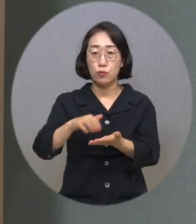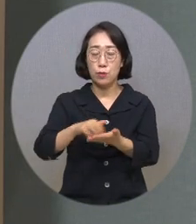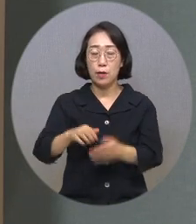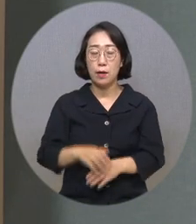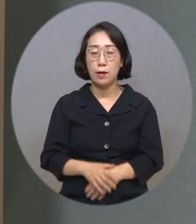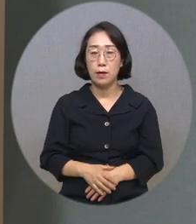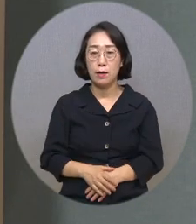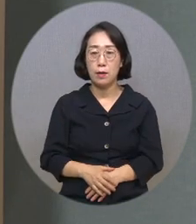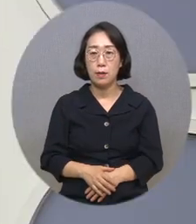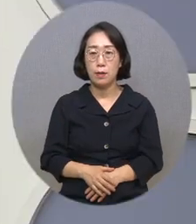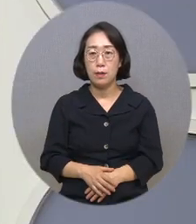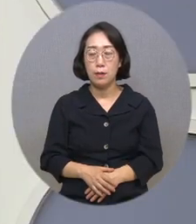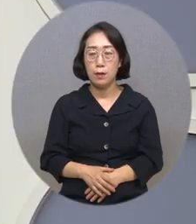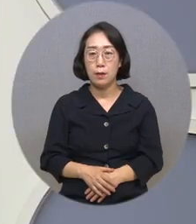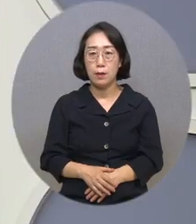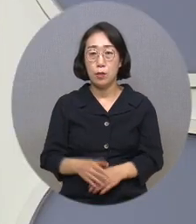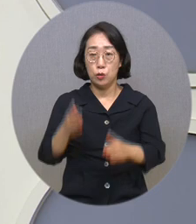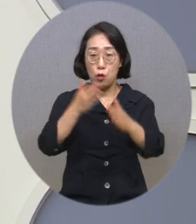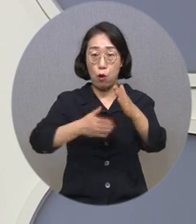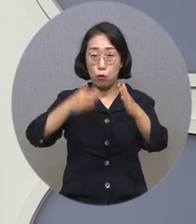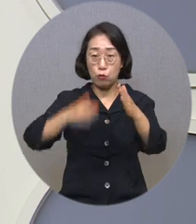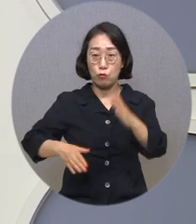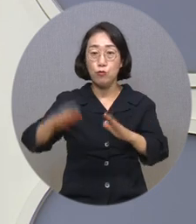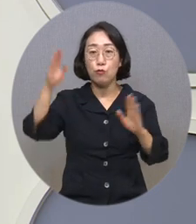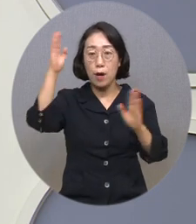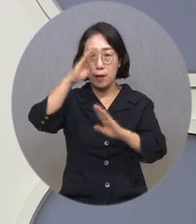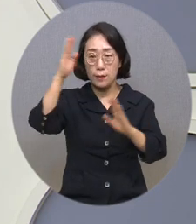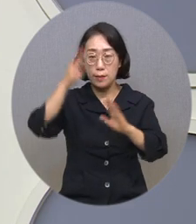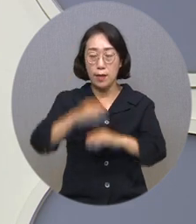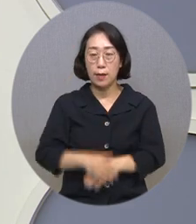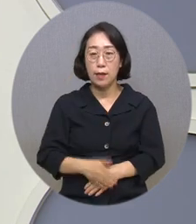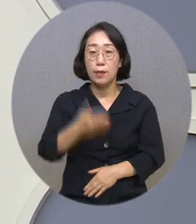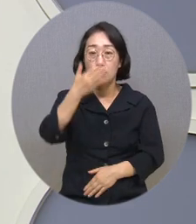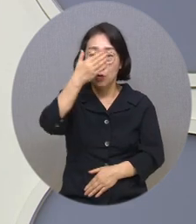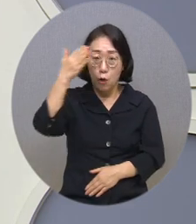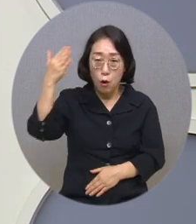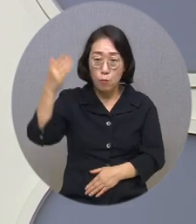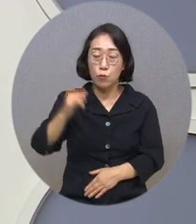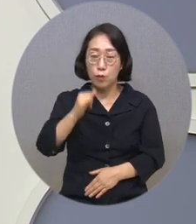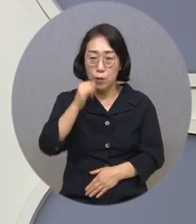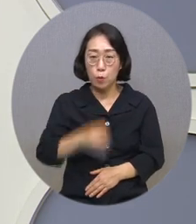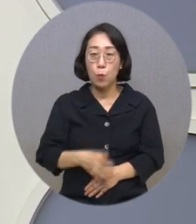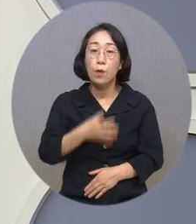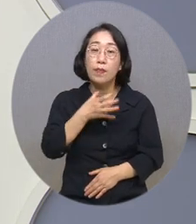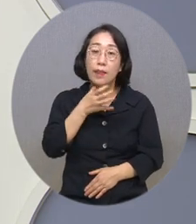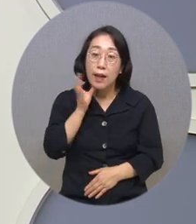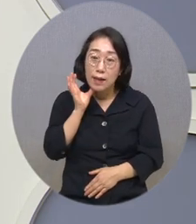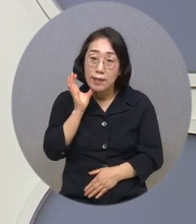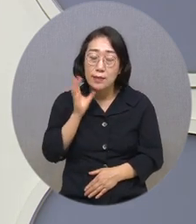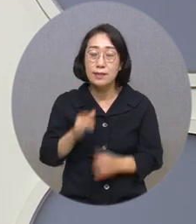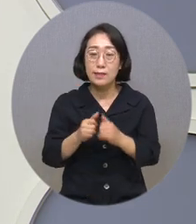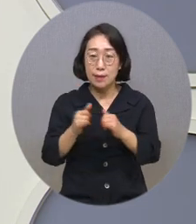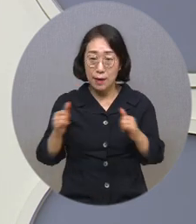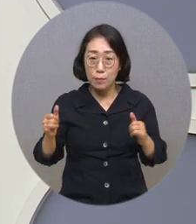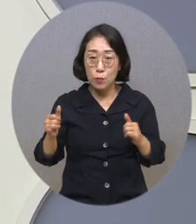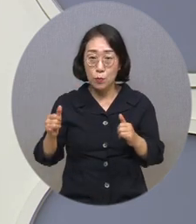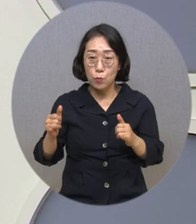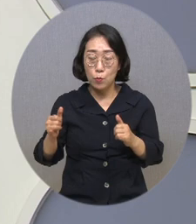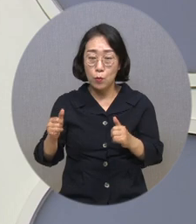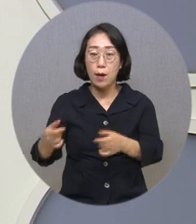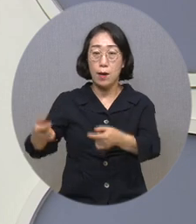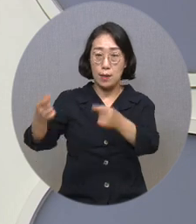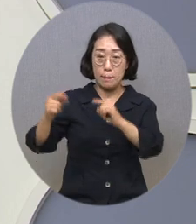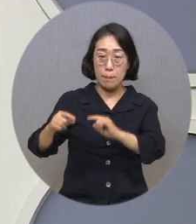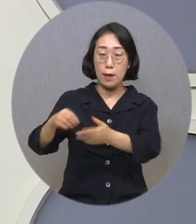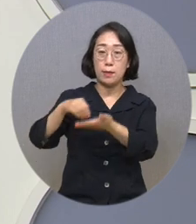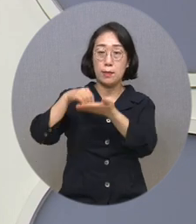예, 정규 학생들은 저희는 이제 젊은 학생들도 있지만 연세 드신 분들이 또 많이 있습니다. 그래서 특색이 있구나.